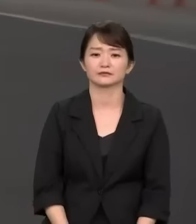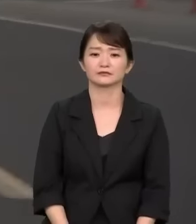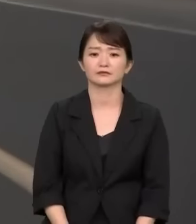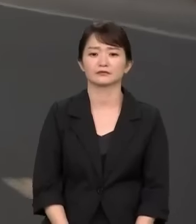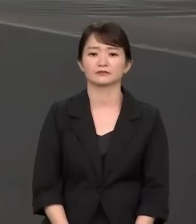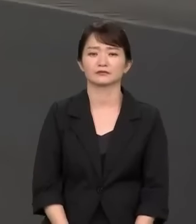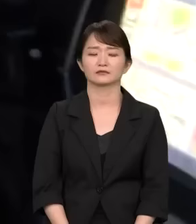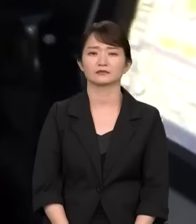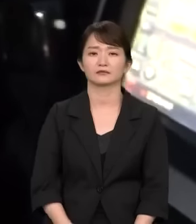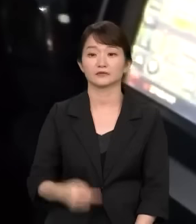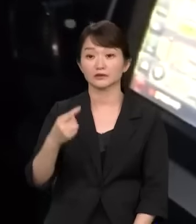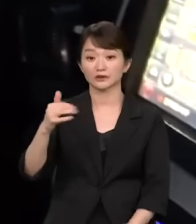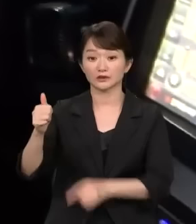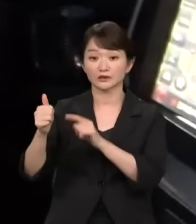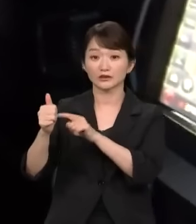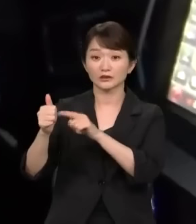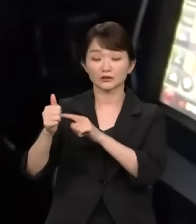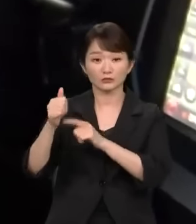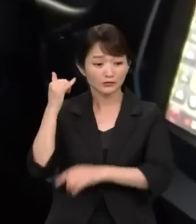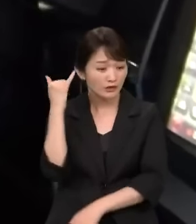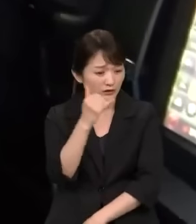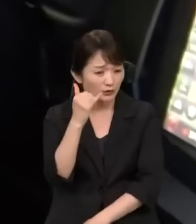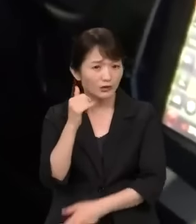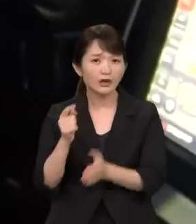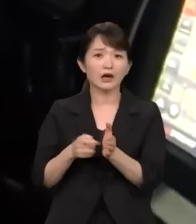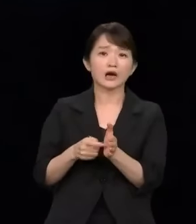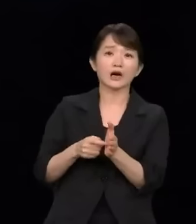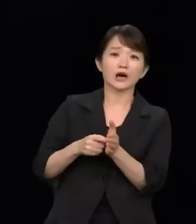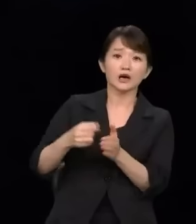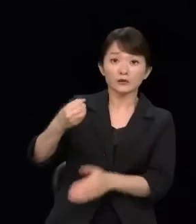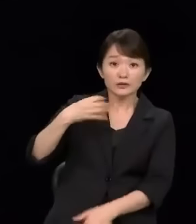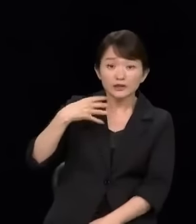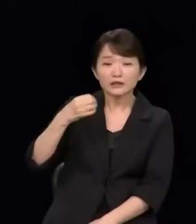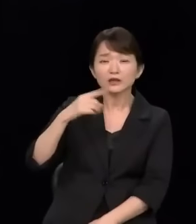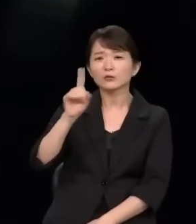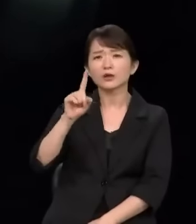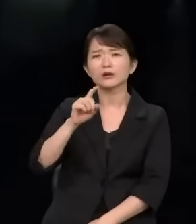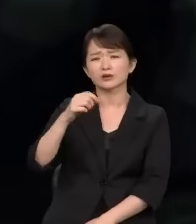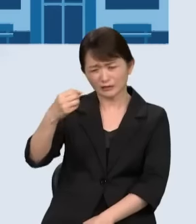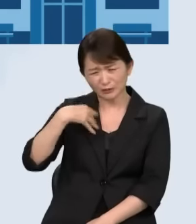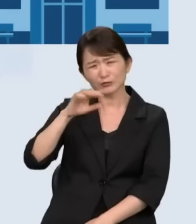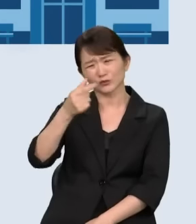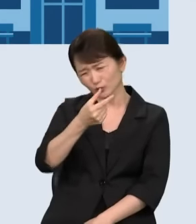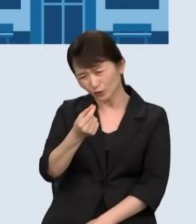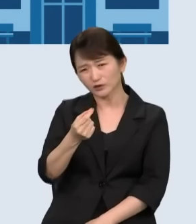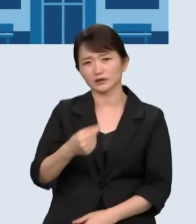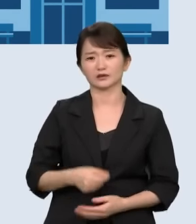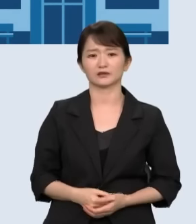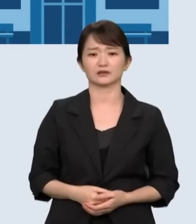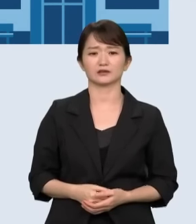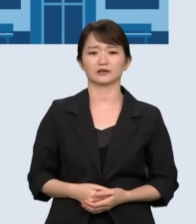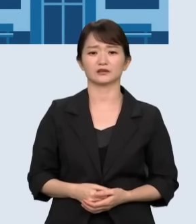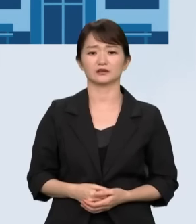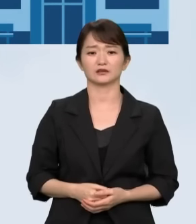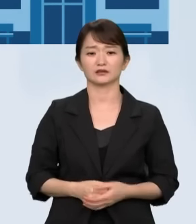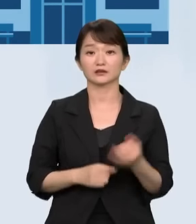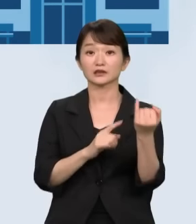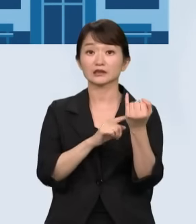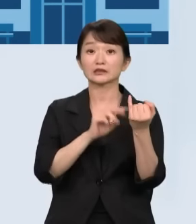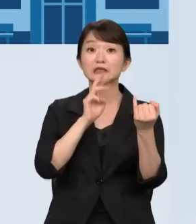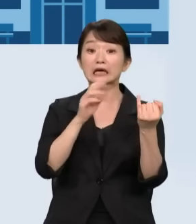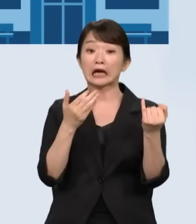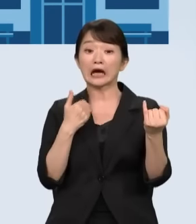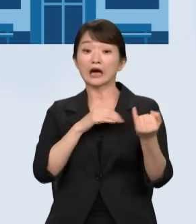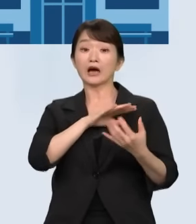묻는 구급대원 목소리는 급박했습니다. 돌아오는 대답은 매번 같았습니다. 여성분 30분 전에